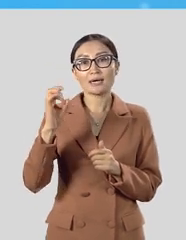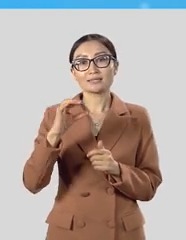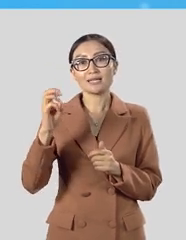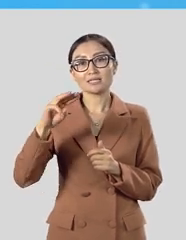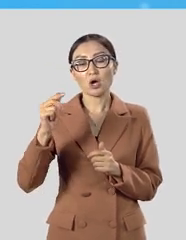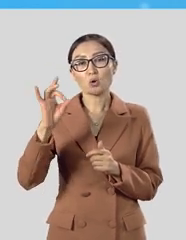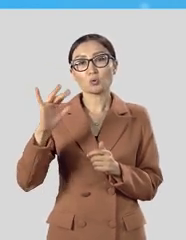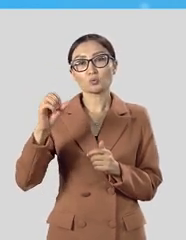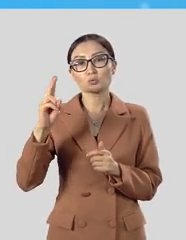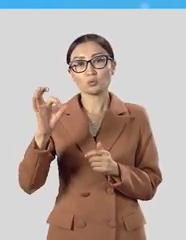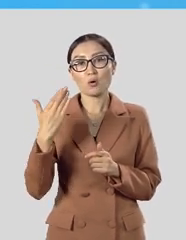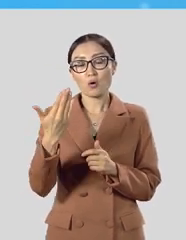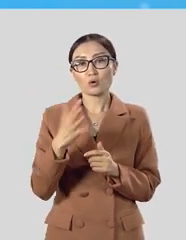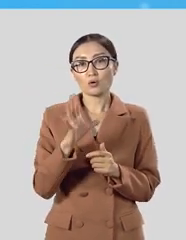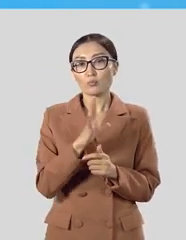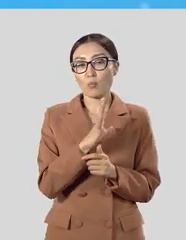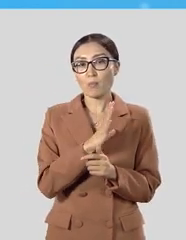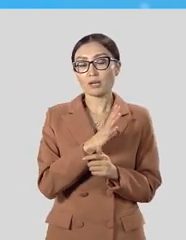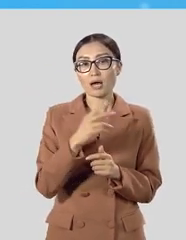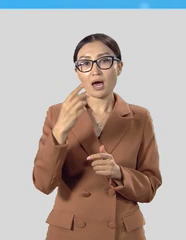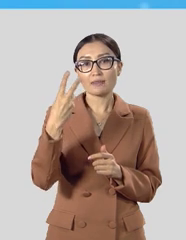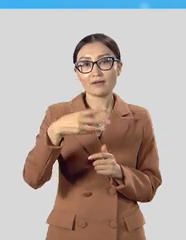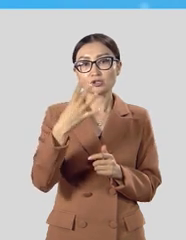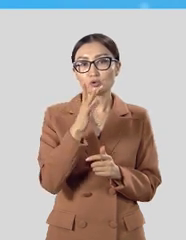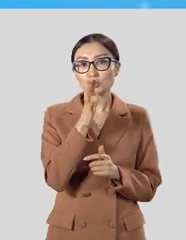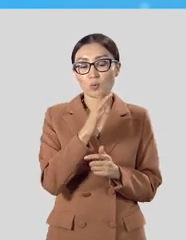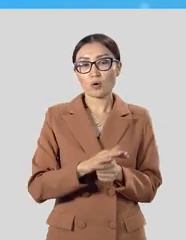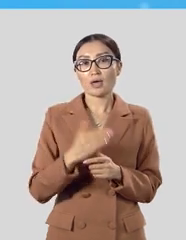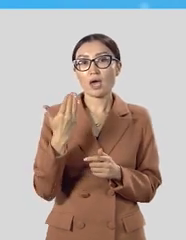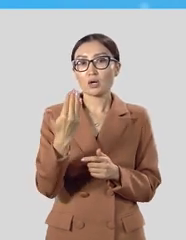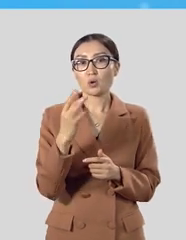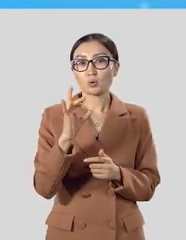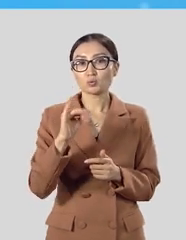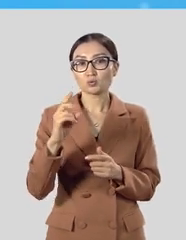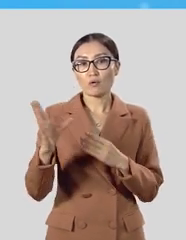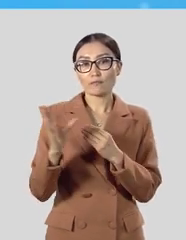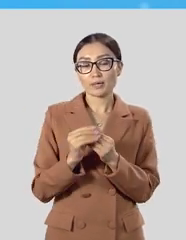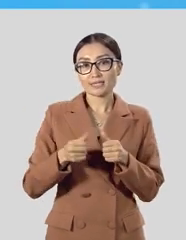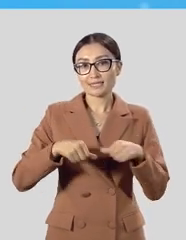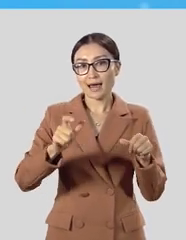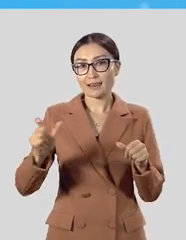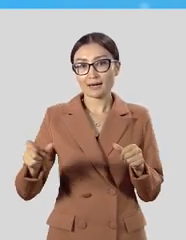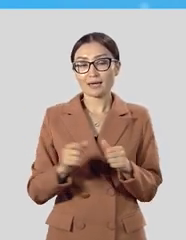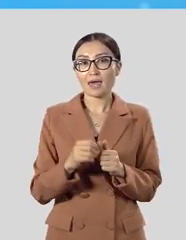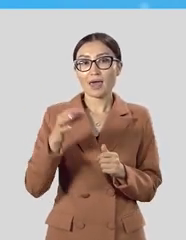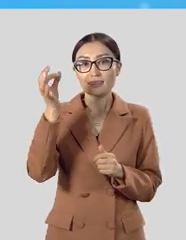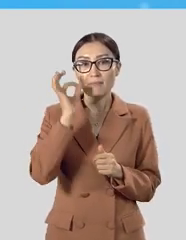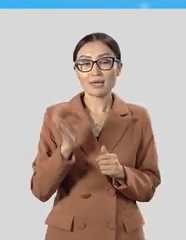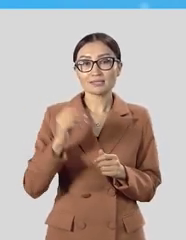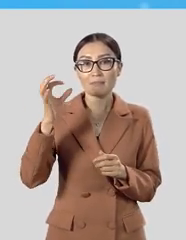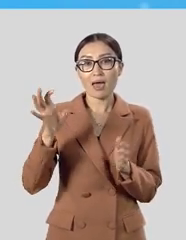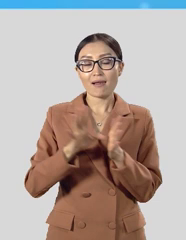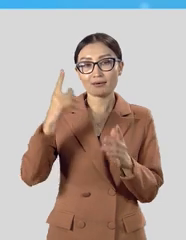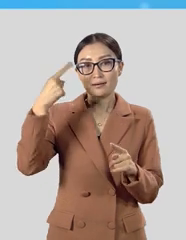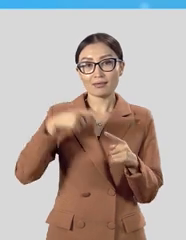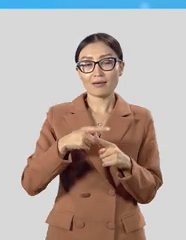на момент своего триумфа было всего 24 года. Руска вместе со своим коллегой, немецким